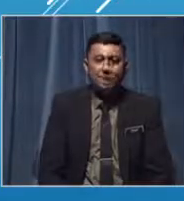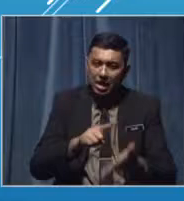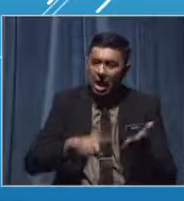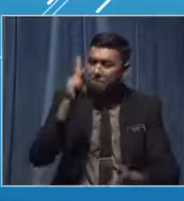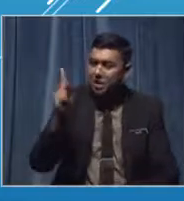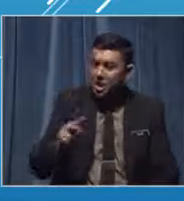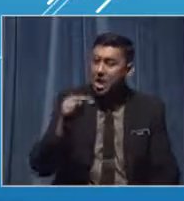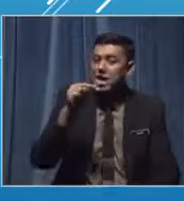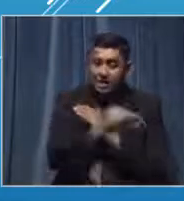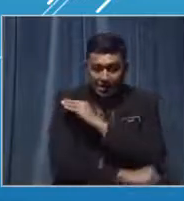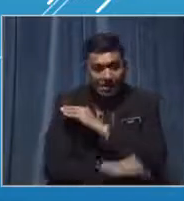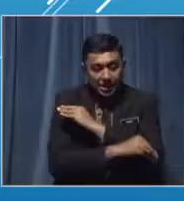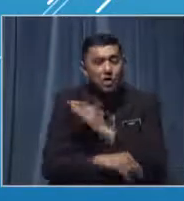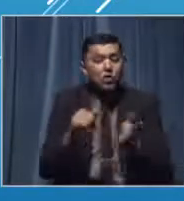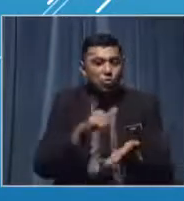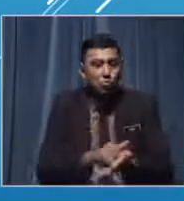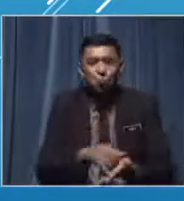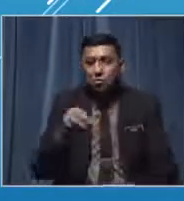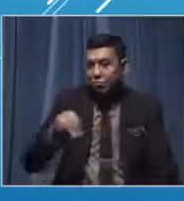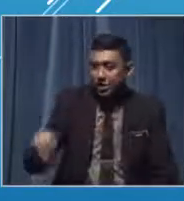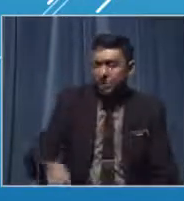Apakah negeri-negeri itu, murid-murid?